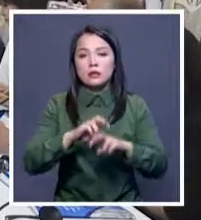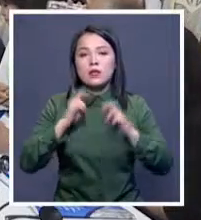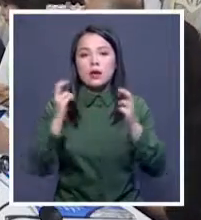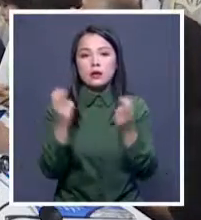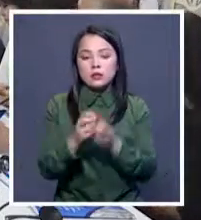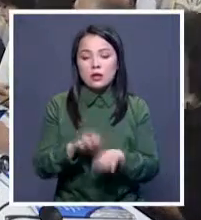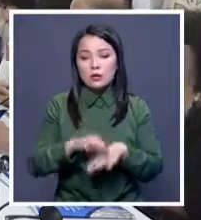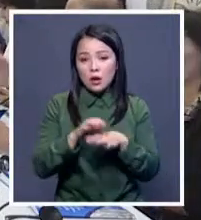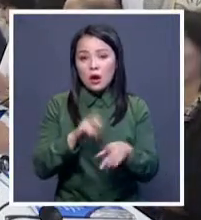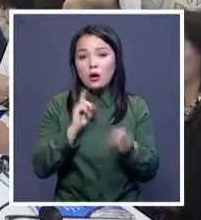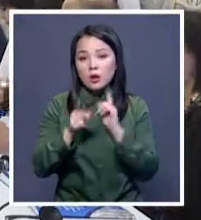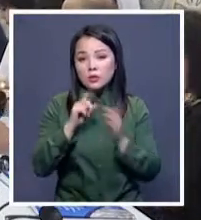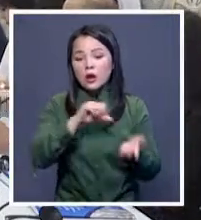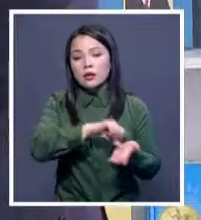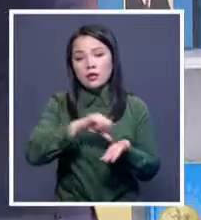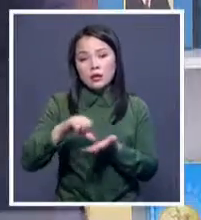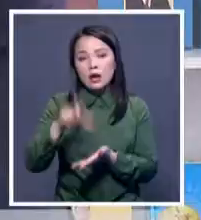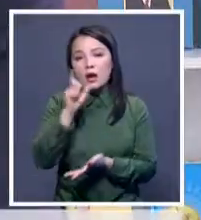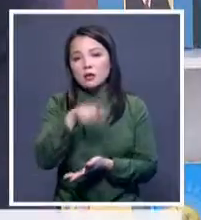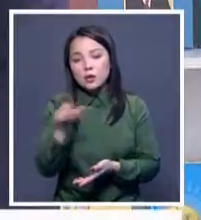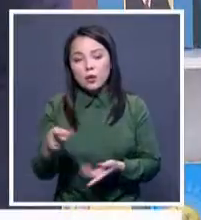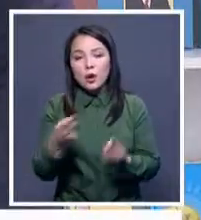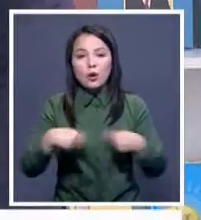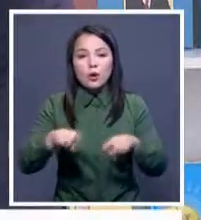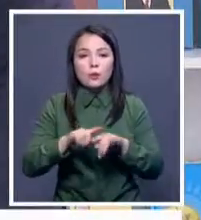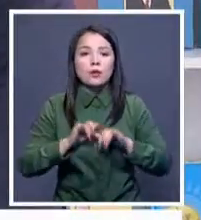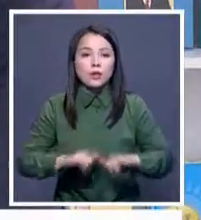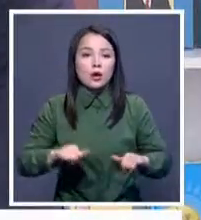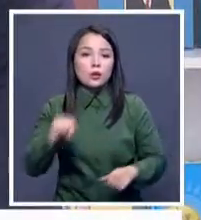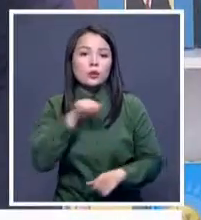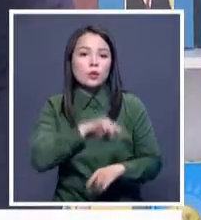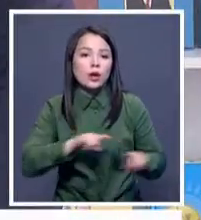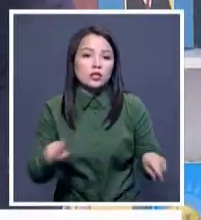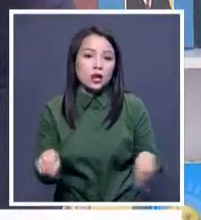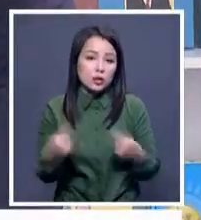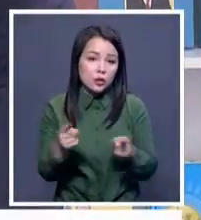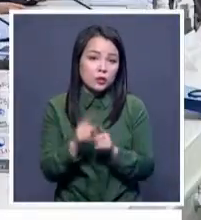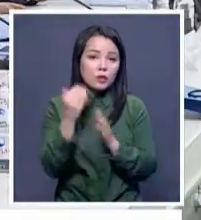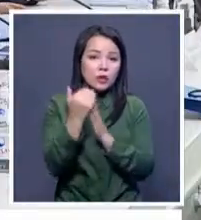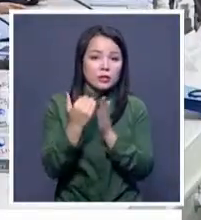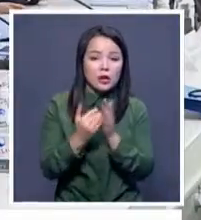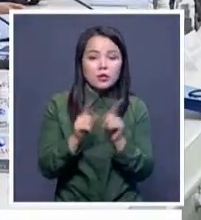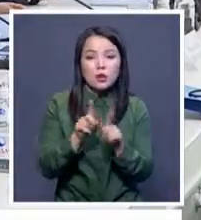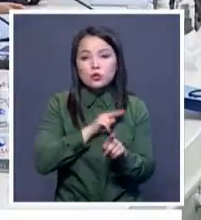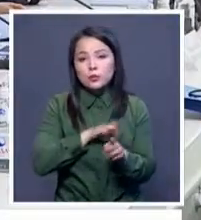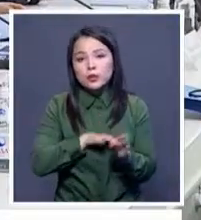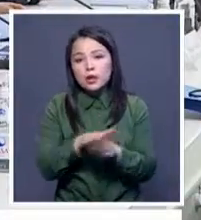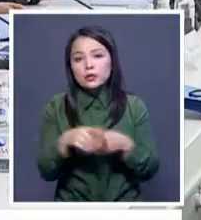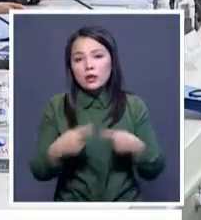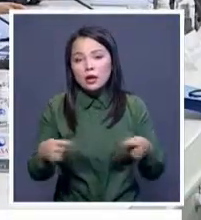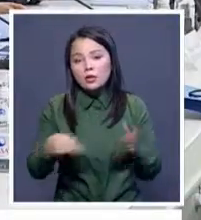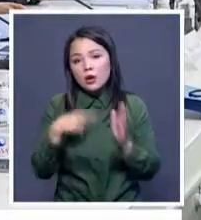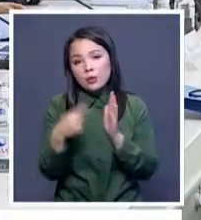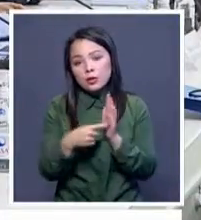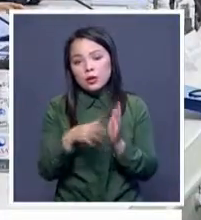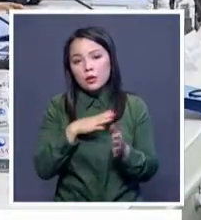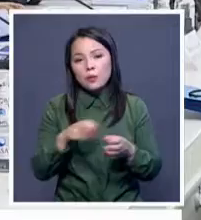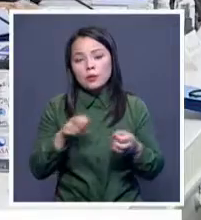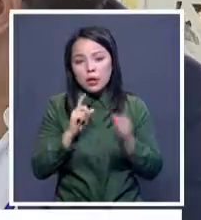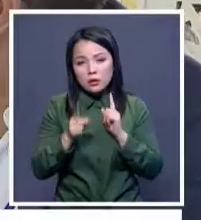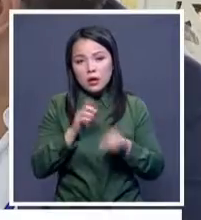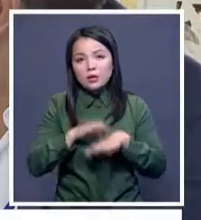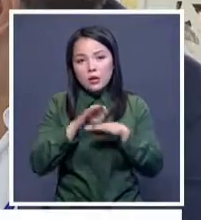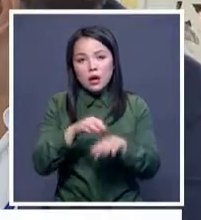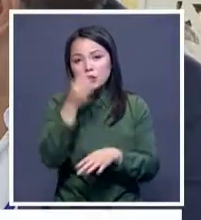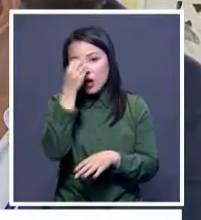өтті. Конгресске қатысушылар азаматтық қоғамды дамыту, рухани жаңғыру бағдарламасын іске асыру сияқты өзекті мәселелерді талқылады.